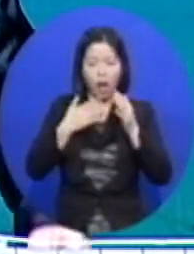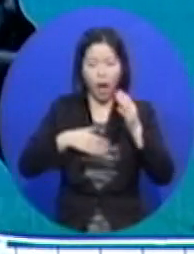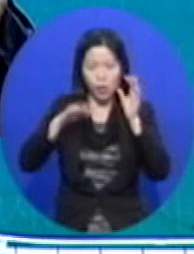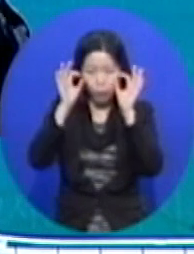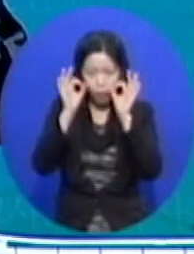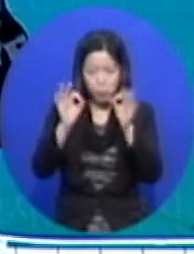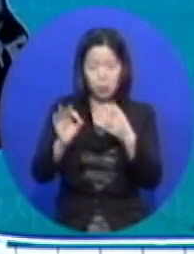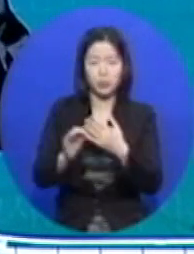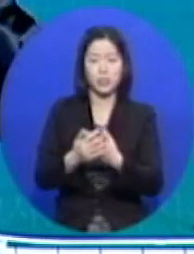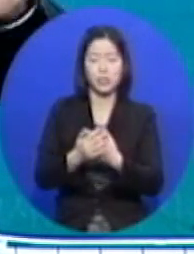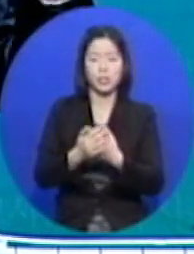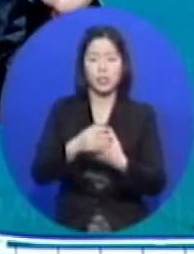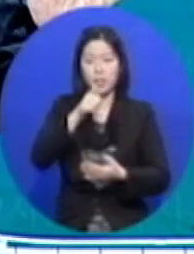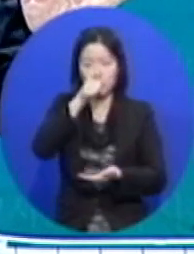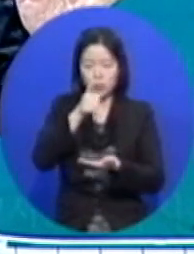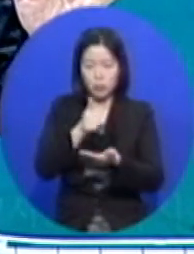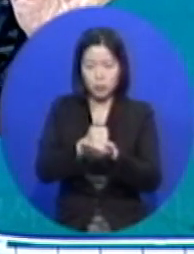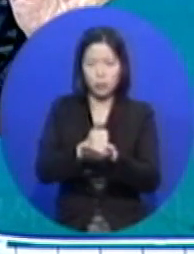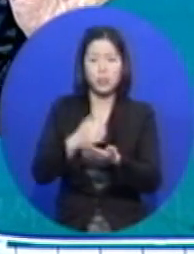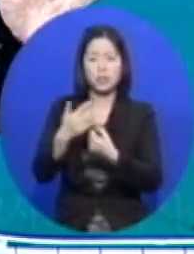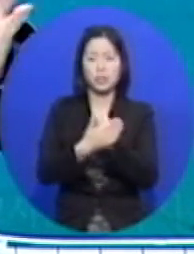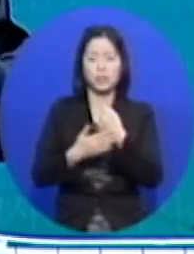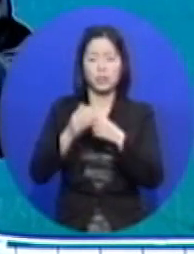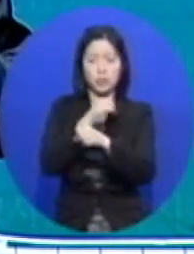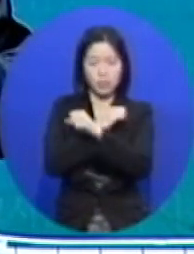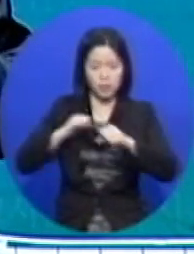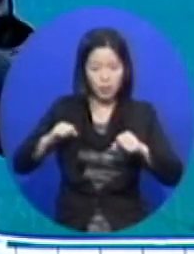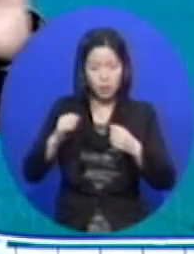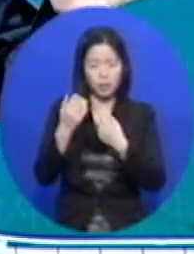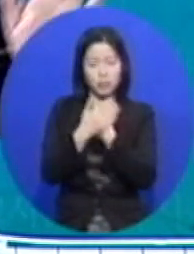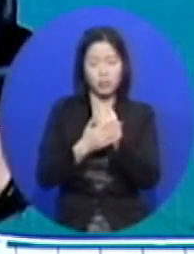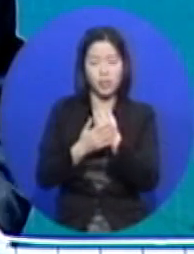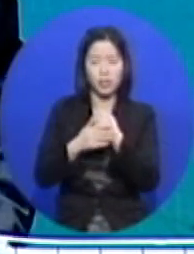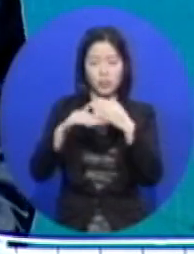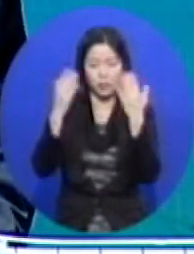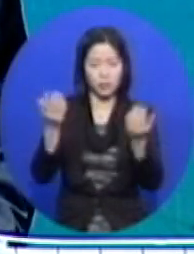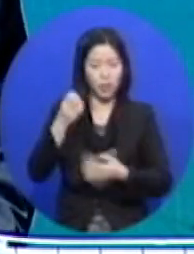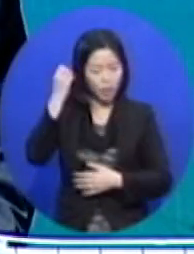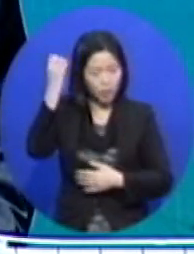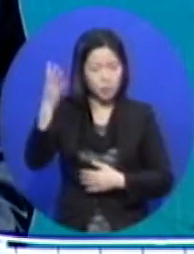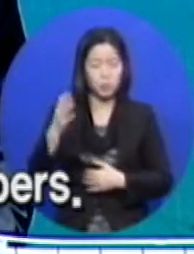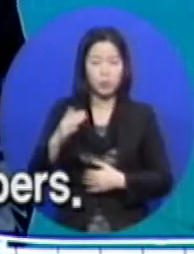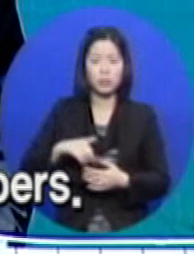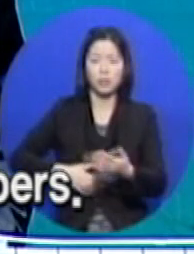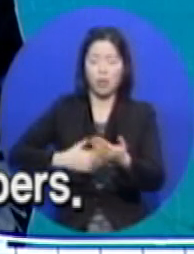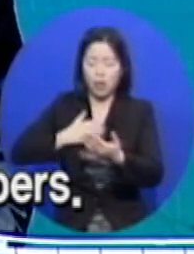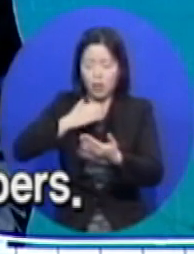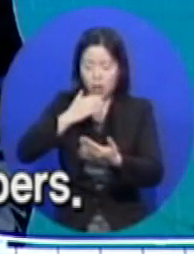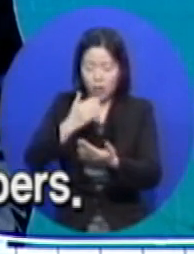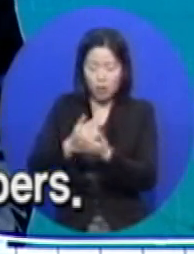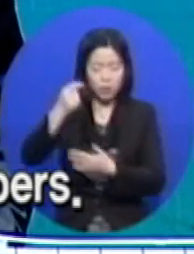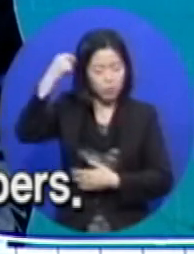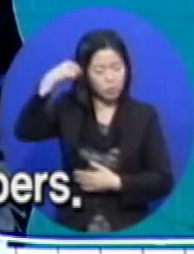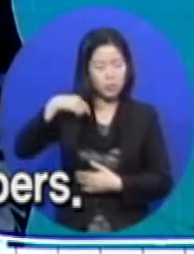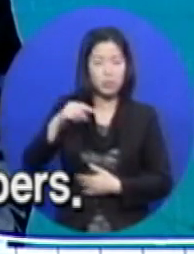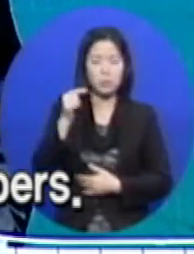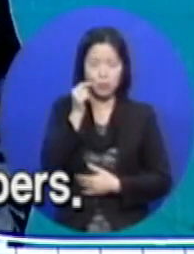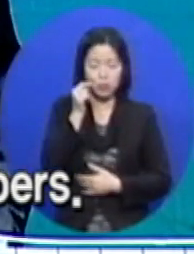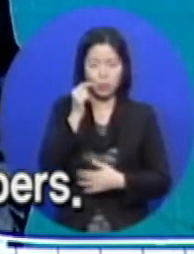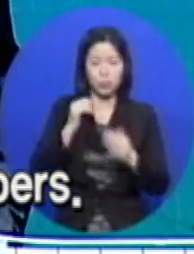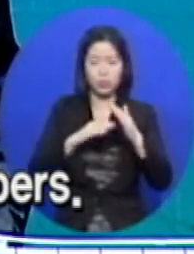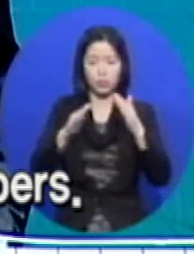속주의 은혜에 다 잃어버리고 그 감격 전혀 나는 느끼지도 못하고 가정 안에서